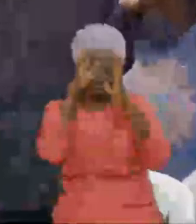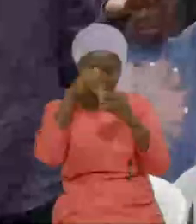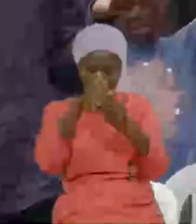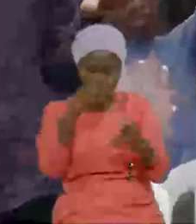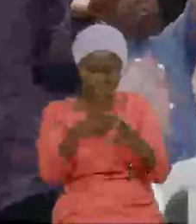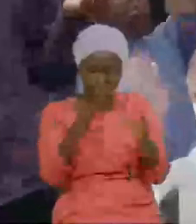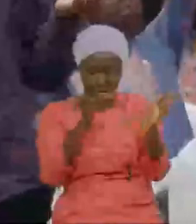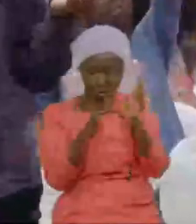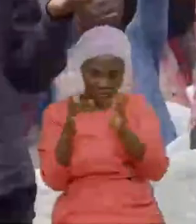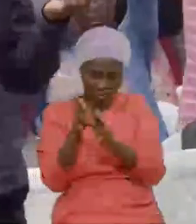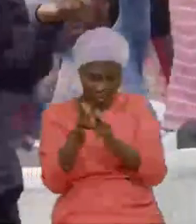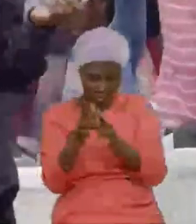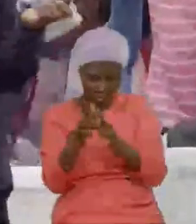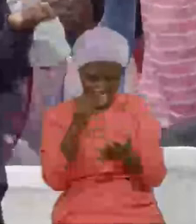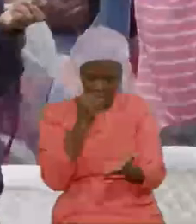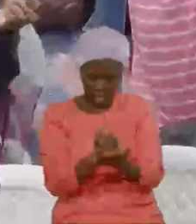Lève cette main.